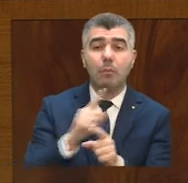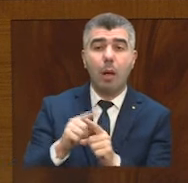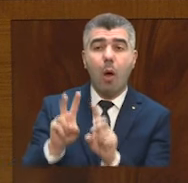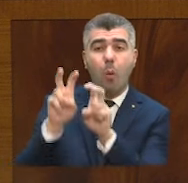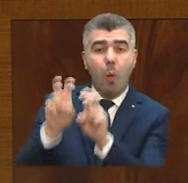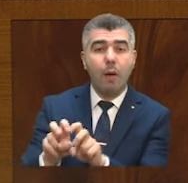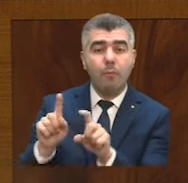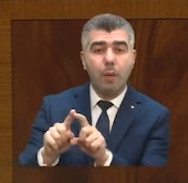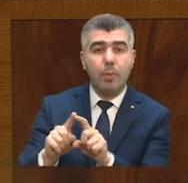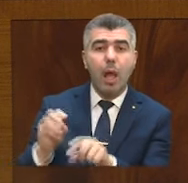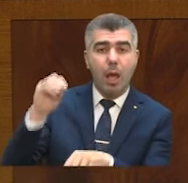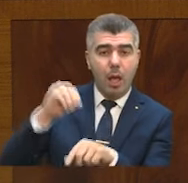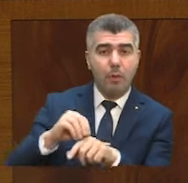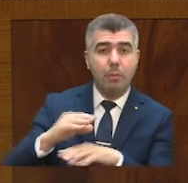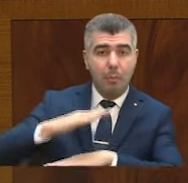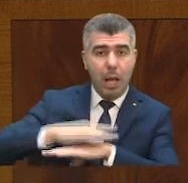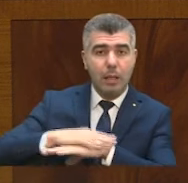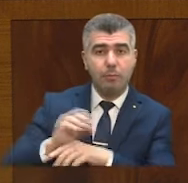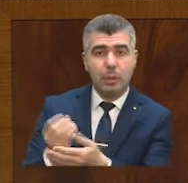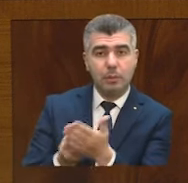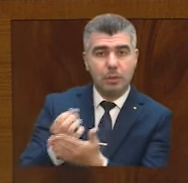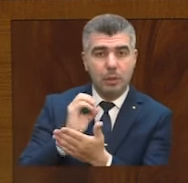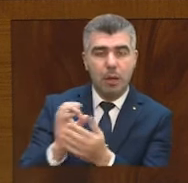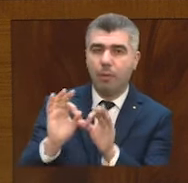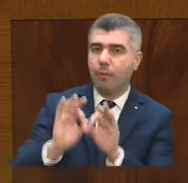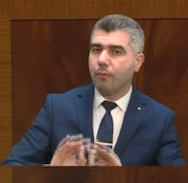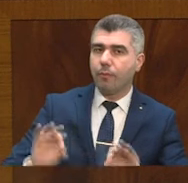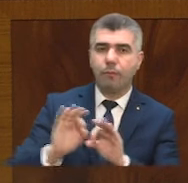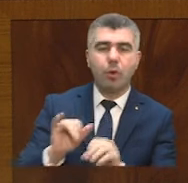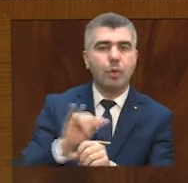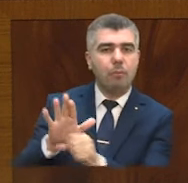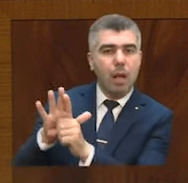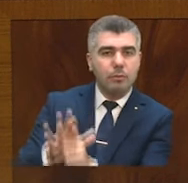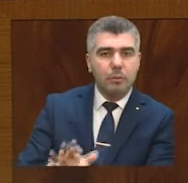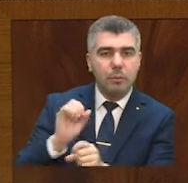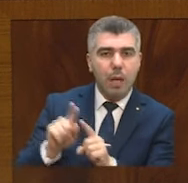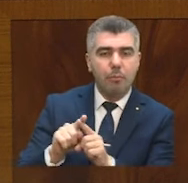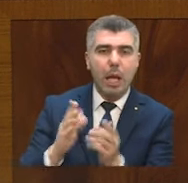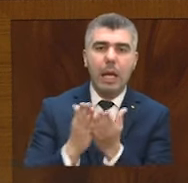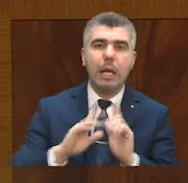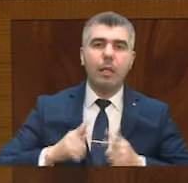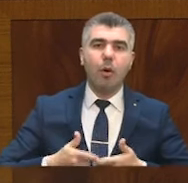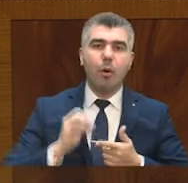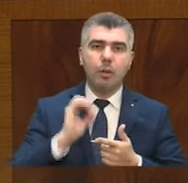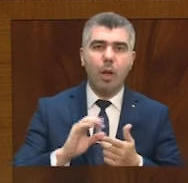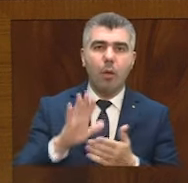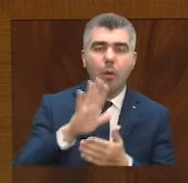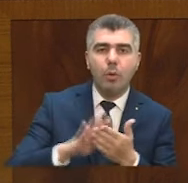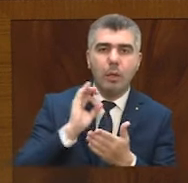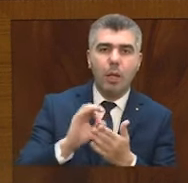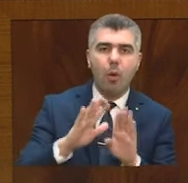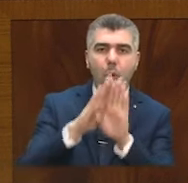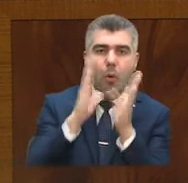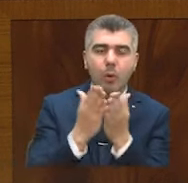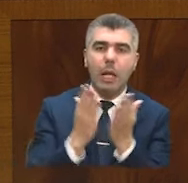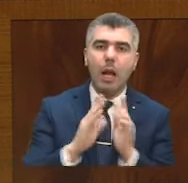التاديبيه باش تعودوا لهم الترابي هذا قصف وخسف ونسف قصف لل الشغيله التعليميه ونف وخسف بالمنظومه